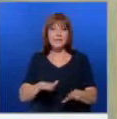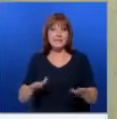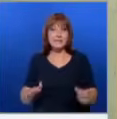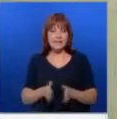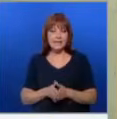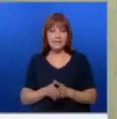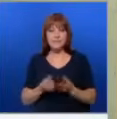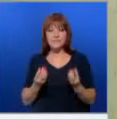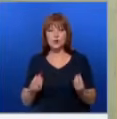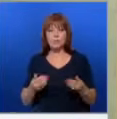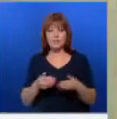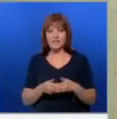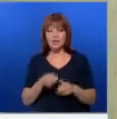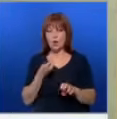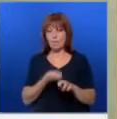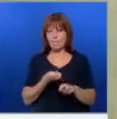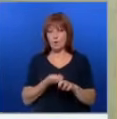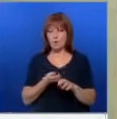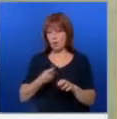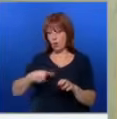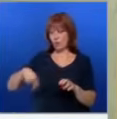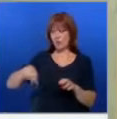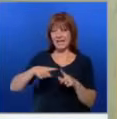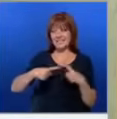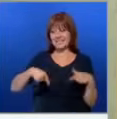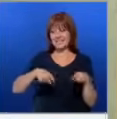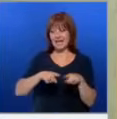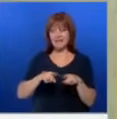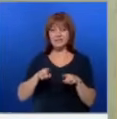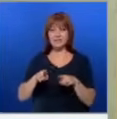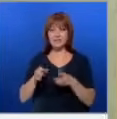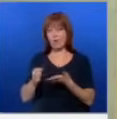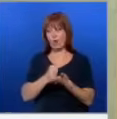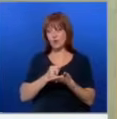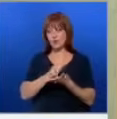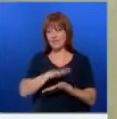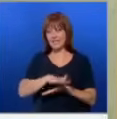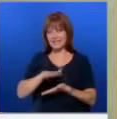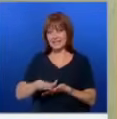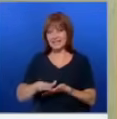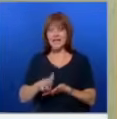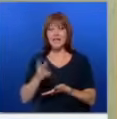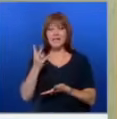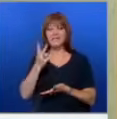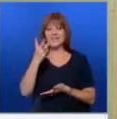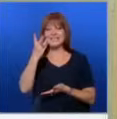Здравейте, добра вечер от клиниката. Тук около мен в стаите са настанени натровените деца, както и 23-годишната жена,